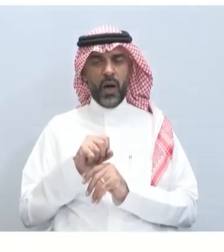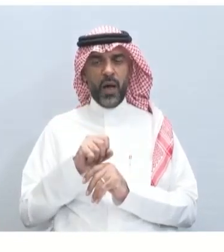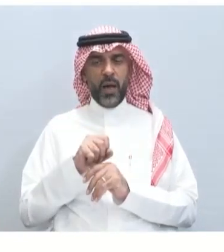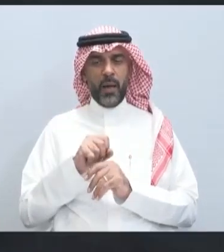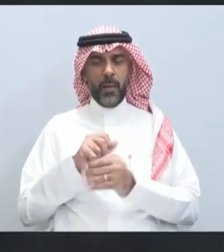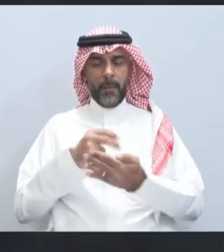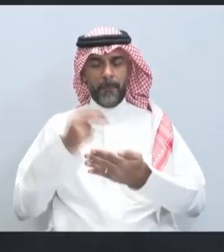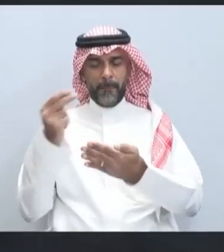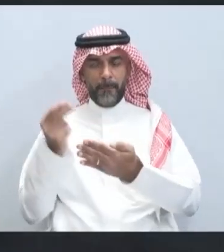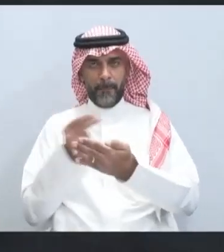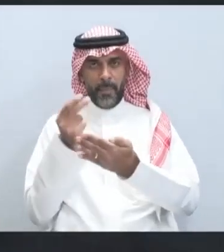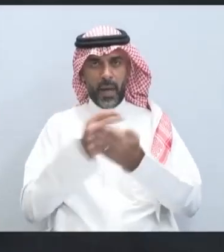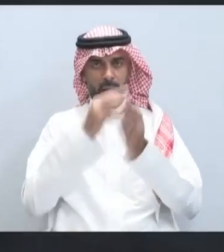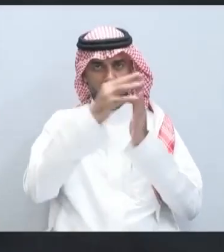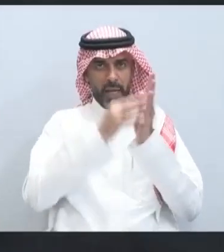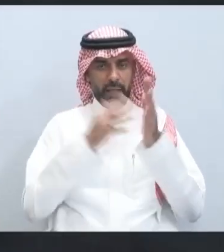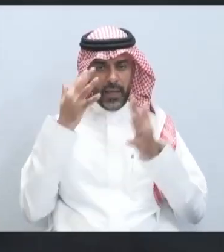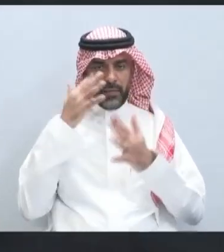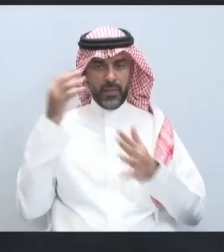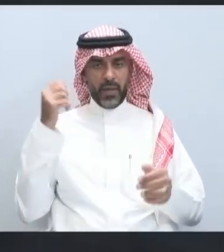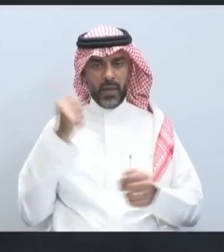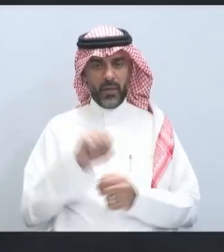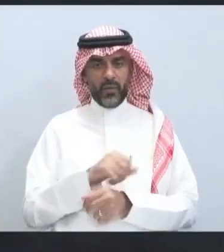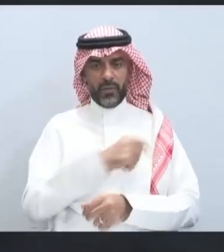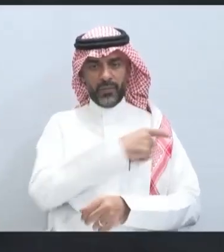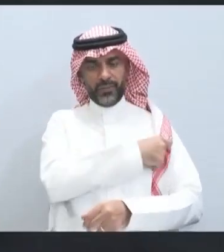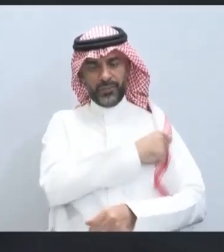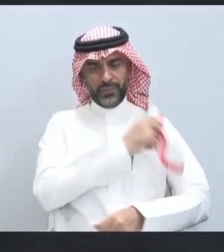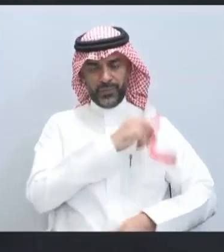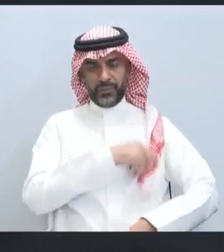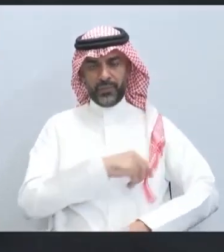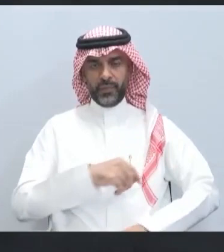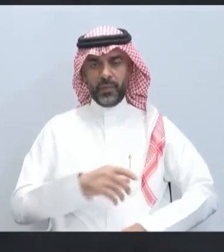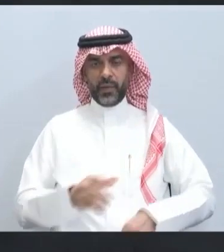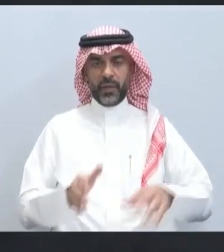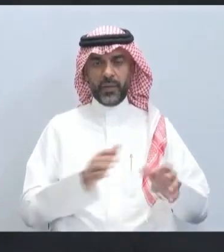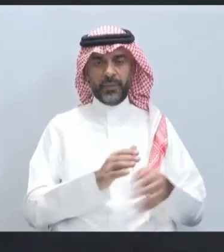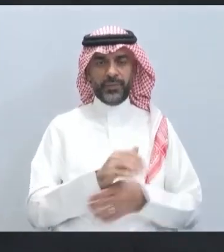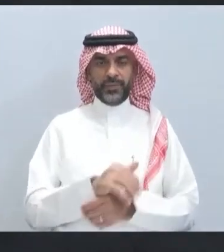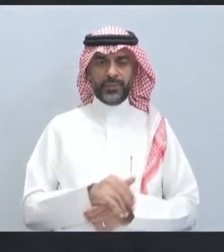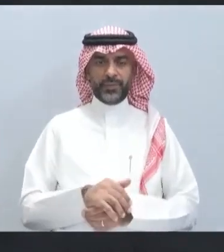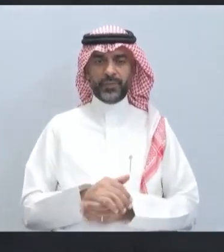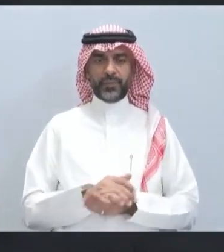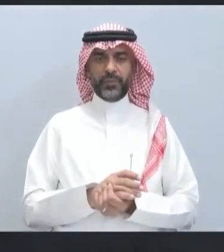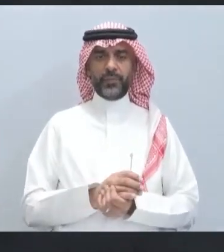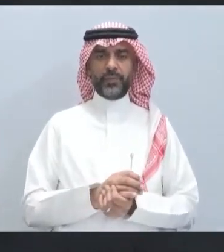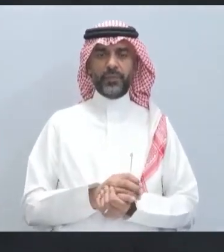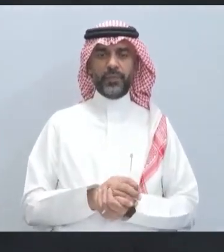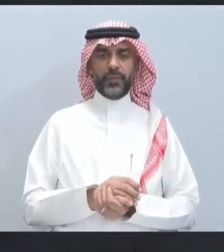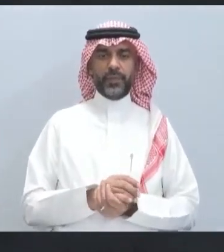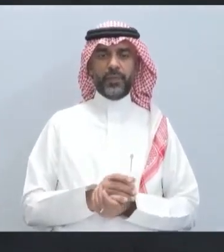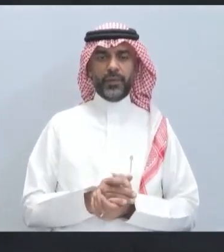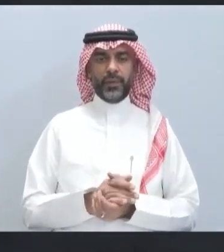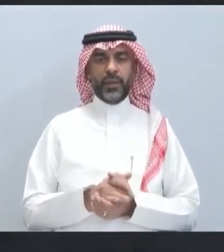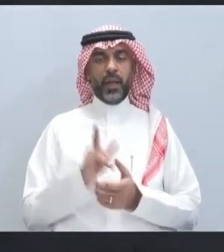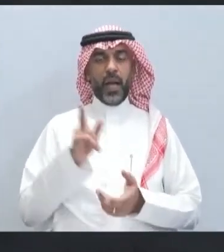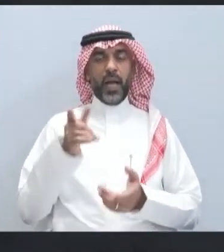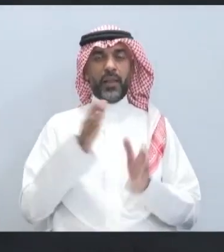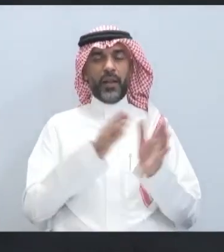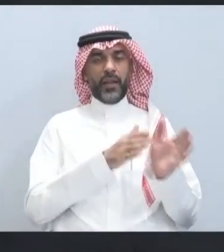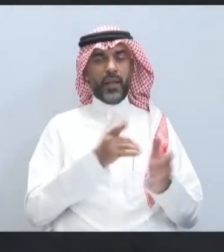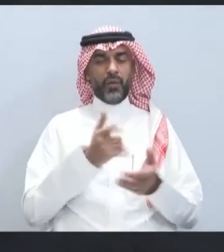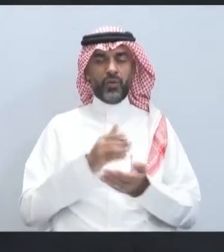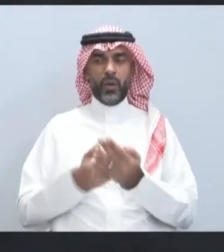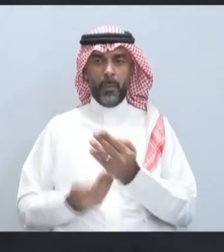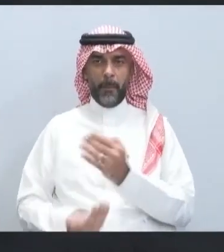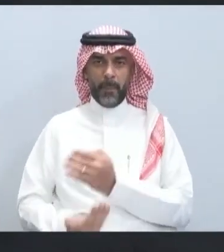بالنسبه لحسب النوع اما بحسب شكلها فذكرنا ان هنالك مصادر المعلومات وثائقيه مطبوعه وهي